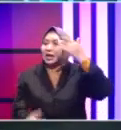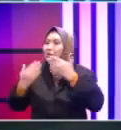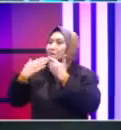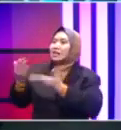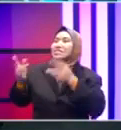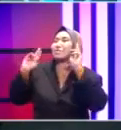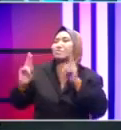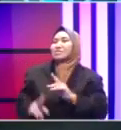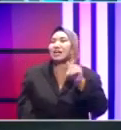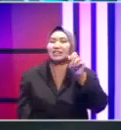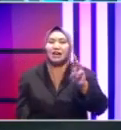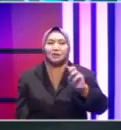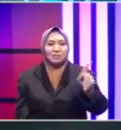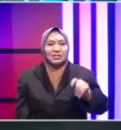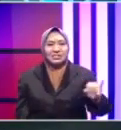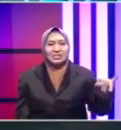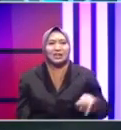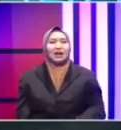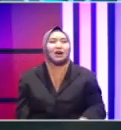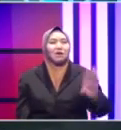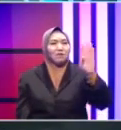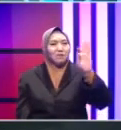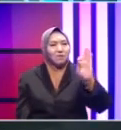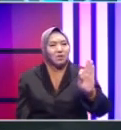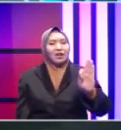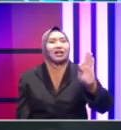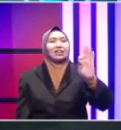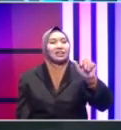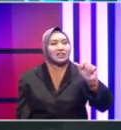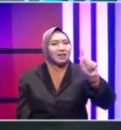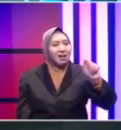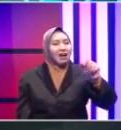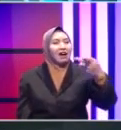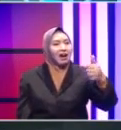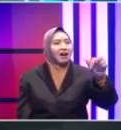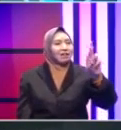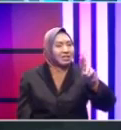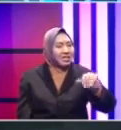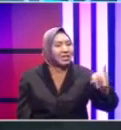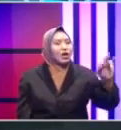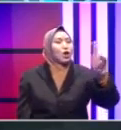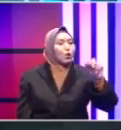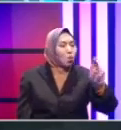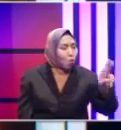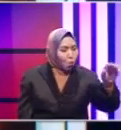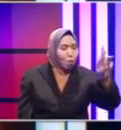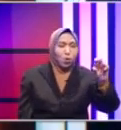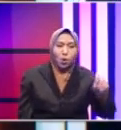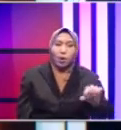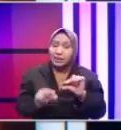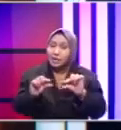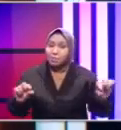satin biji pakai Hari ruroh od302 depan tebal nipis